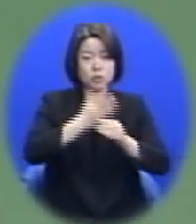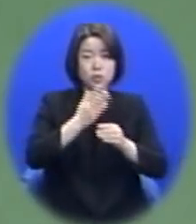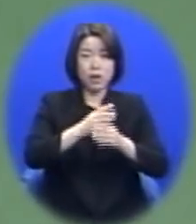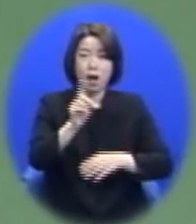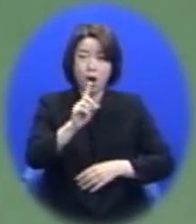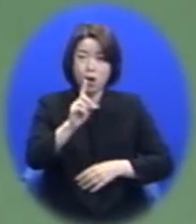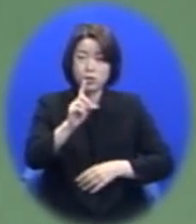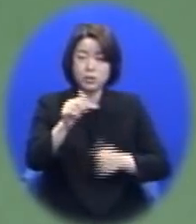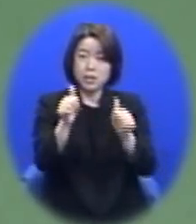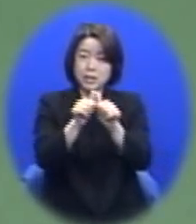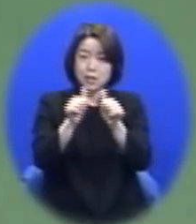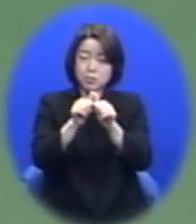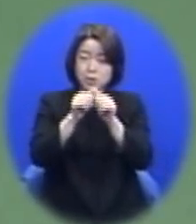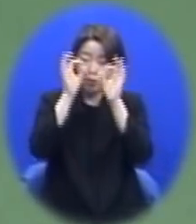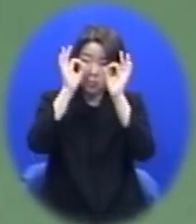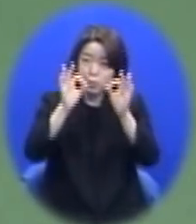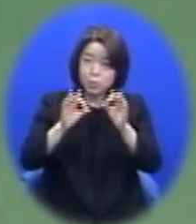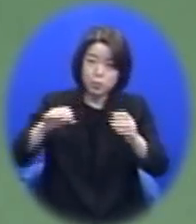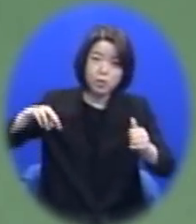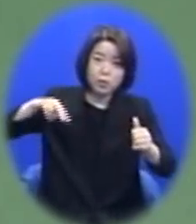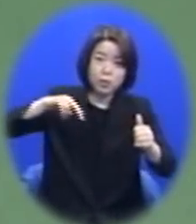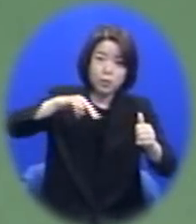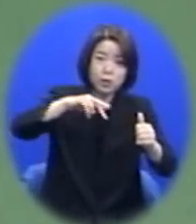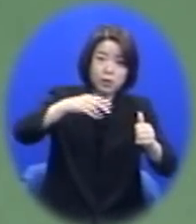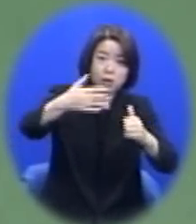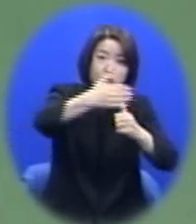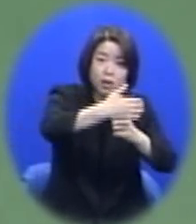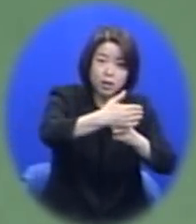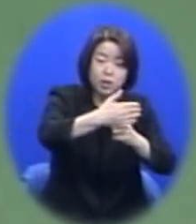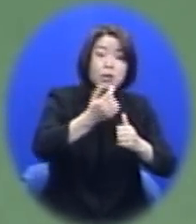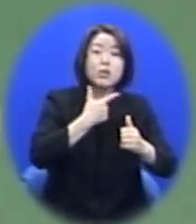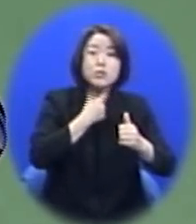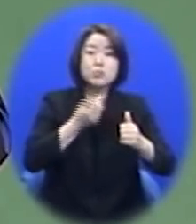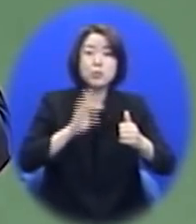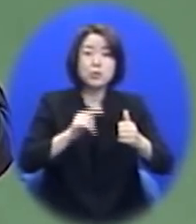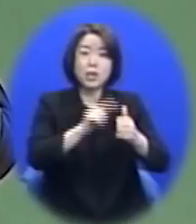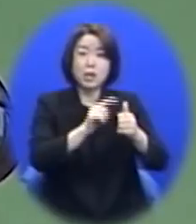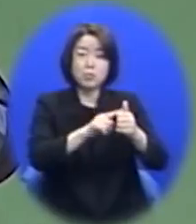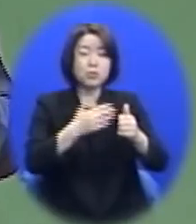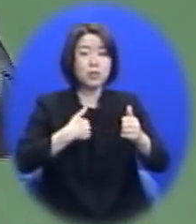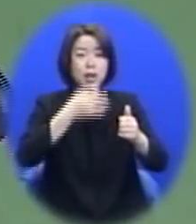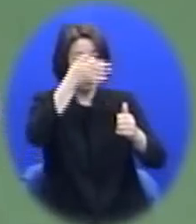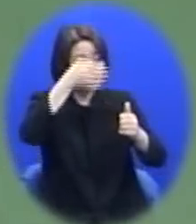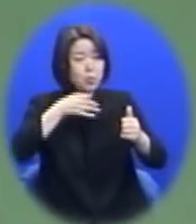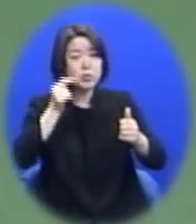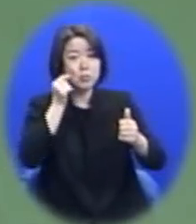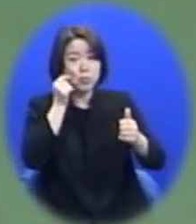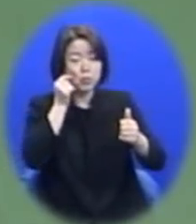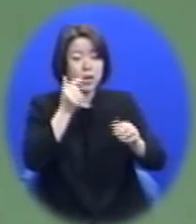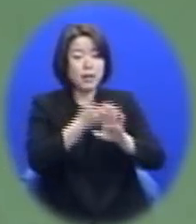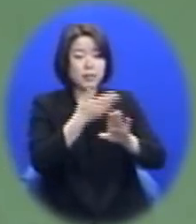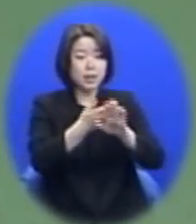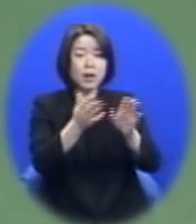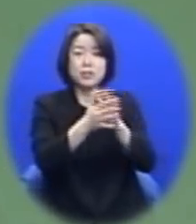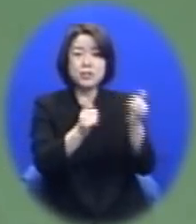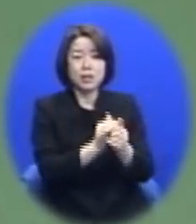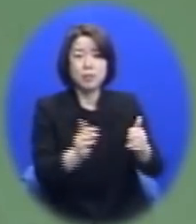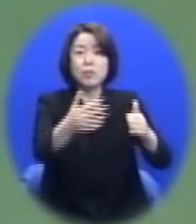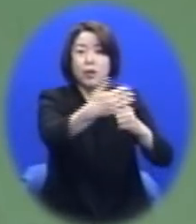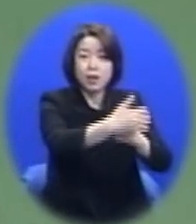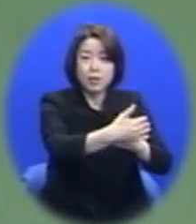보고 그분에게 다가가서 허깅하려고 했더니 그분은 저를 못 보셨는지 다른 사람하고 이렇게 안으시는